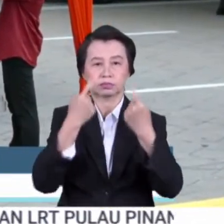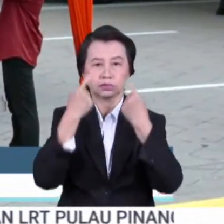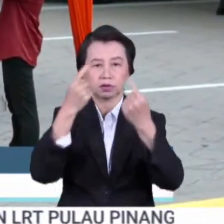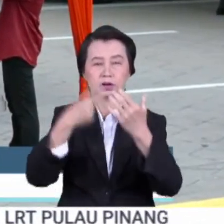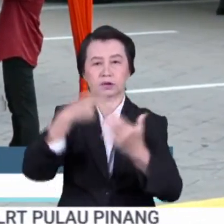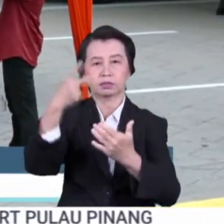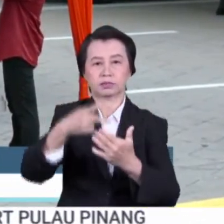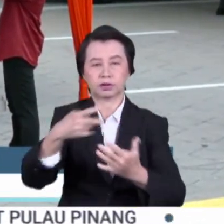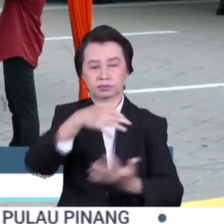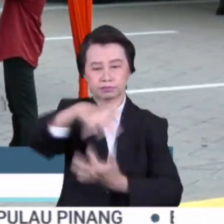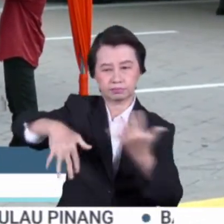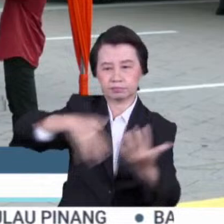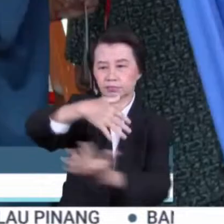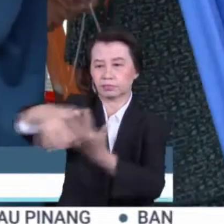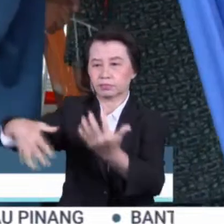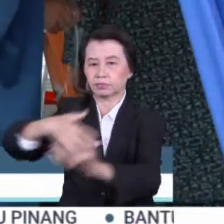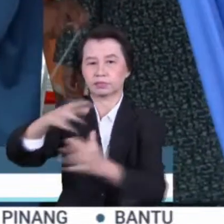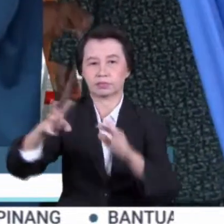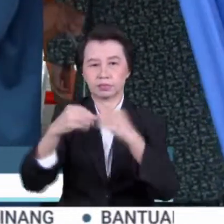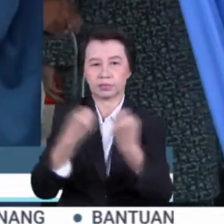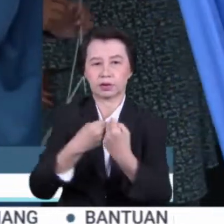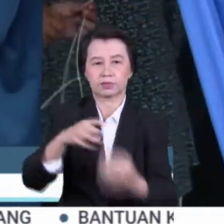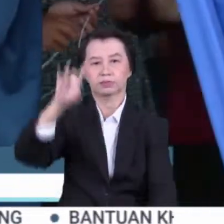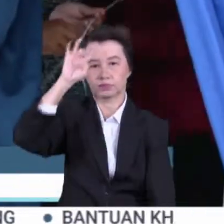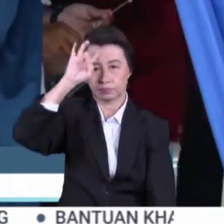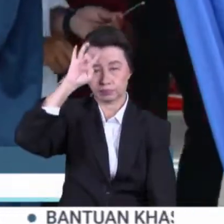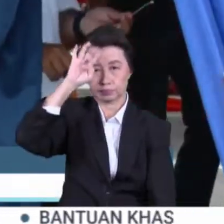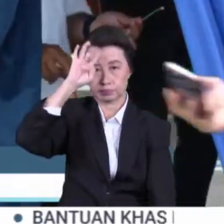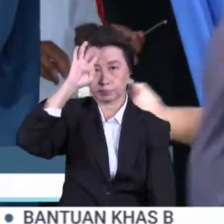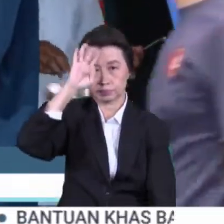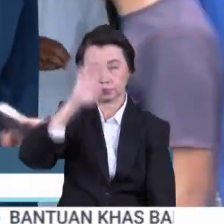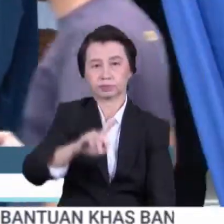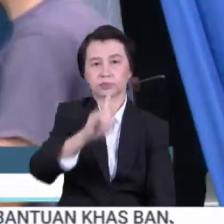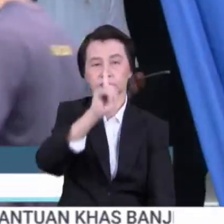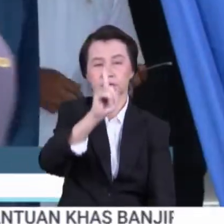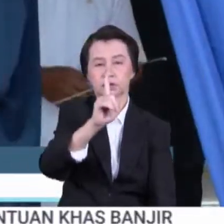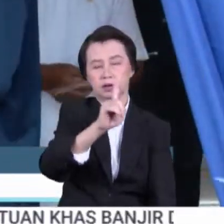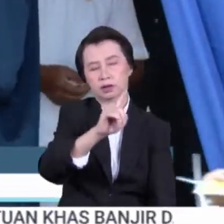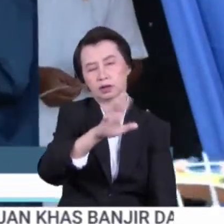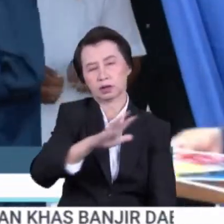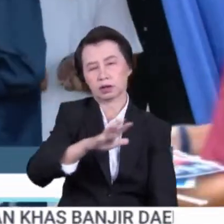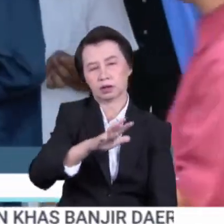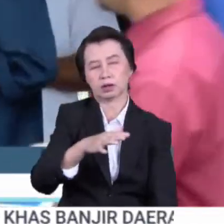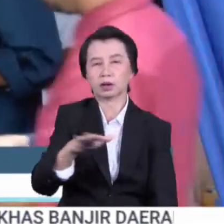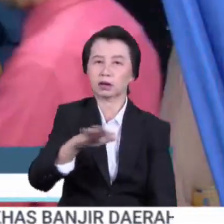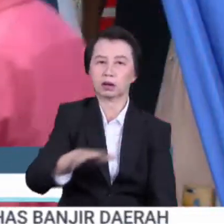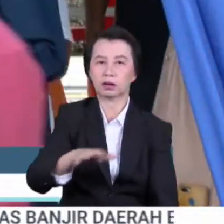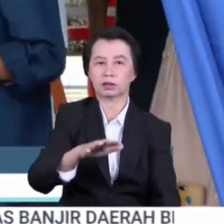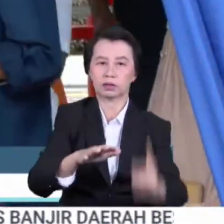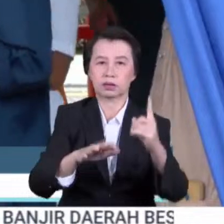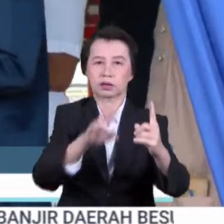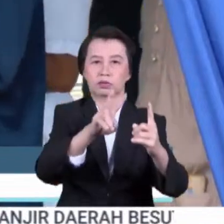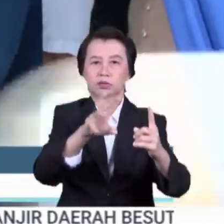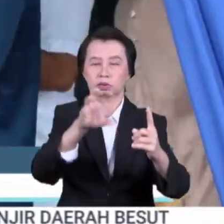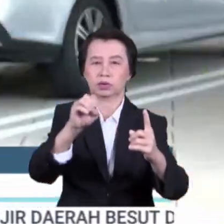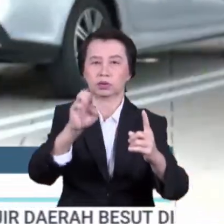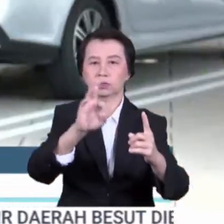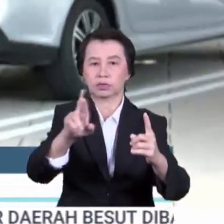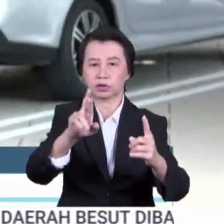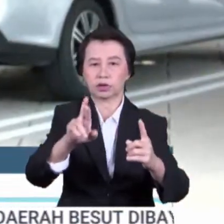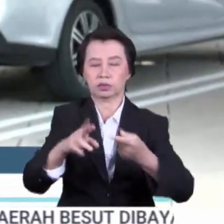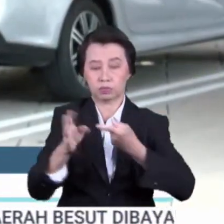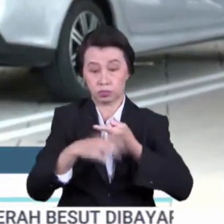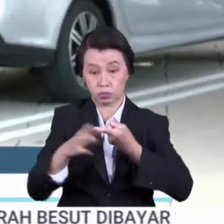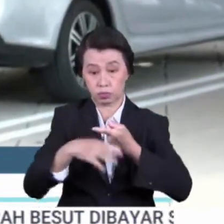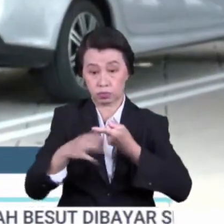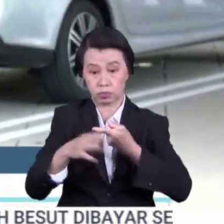program menyantuni masyarakat. Jadi insya-Allah sate juga lebih kurangnya lebih kurang 126,000 cucuk. Lepas